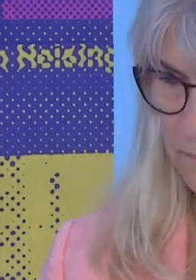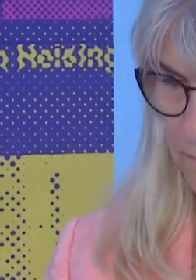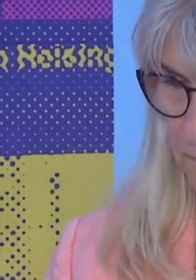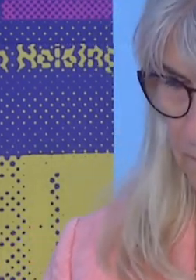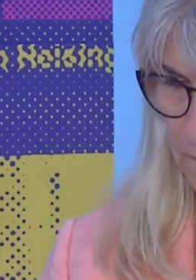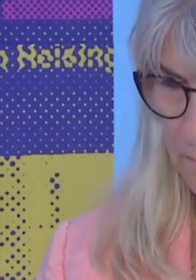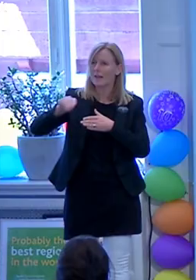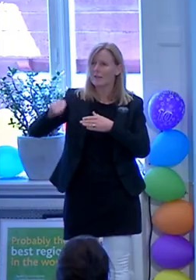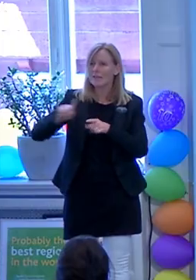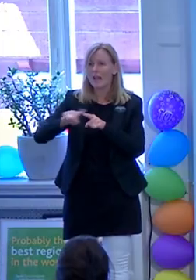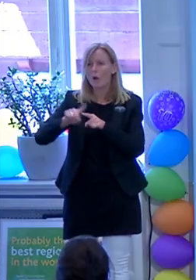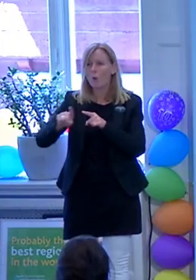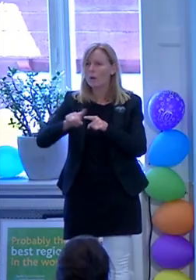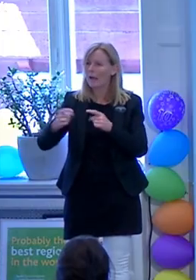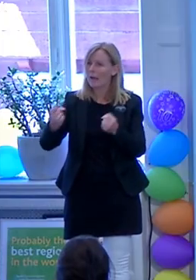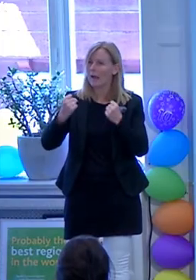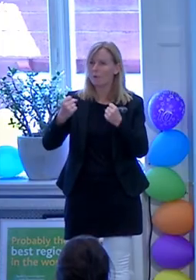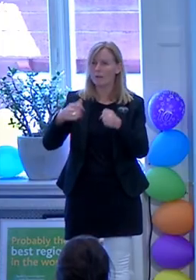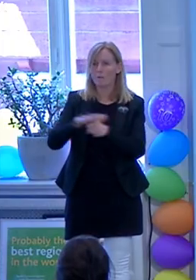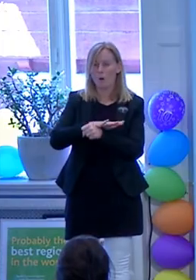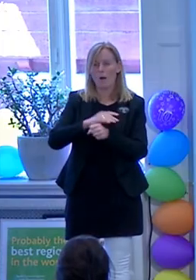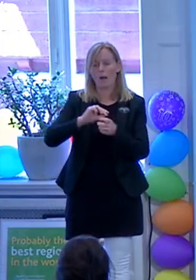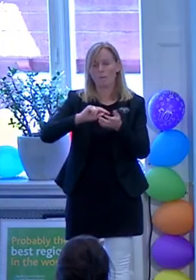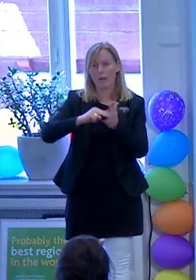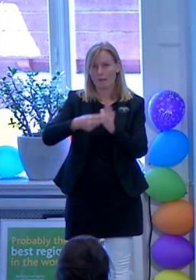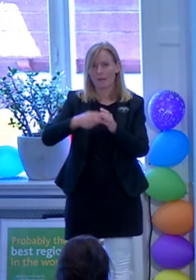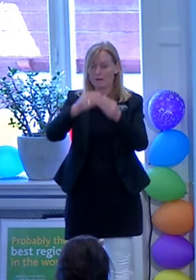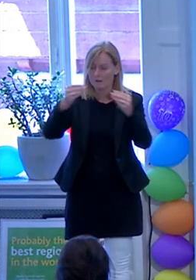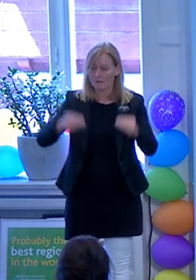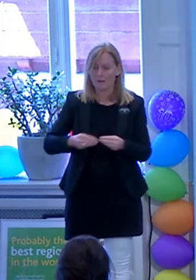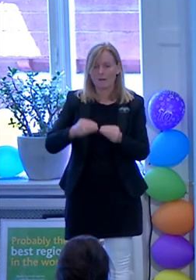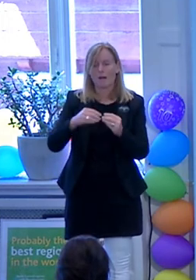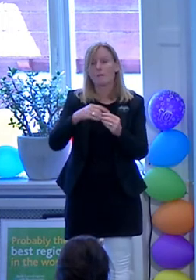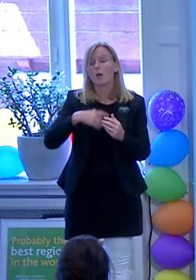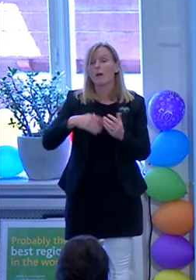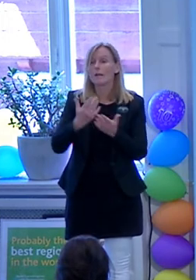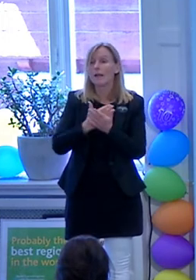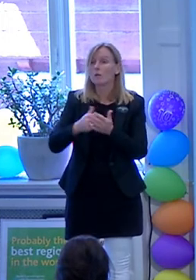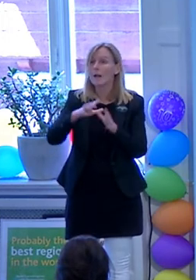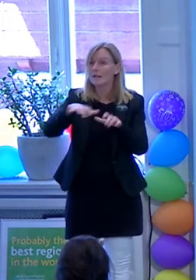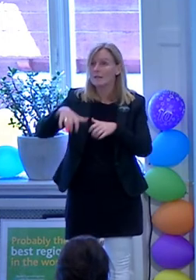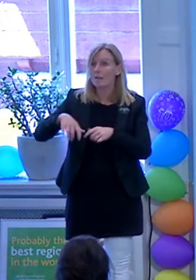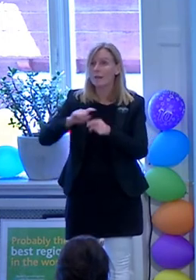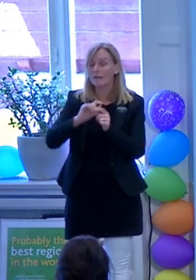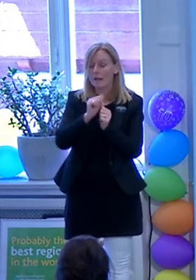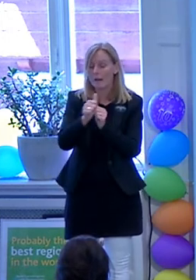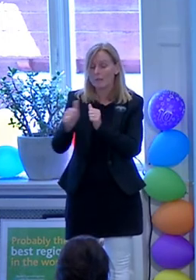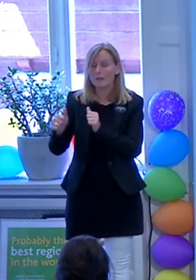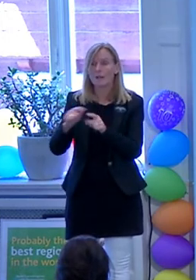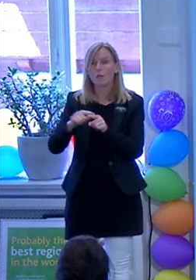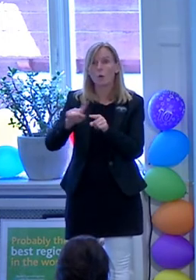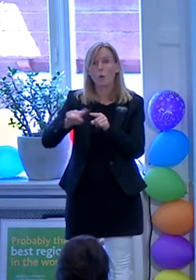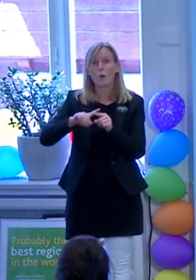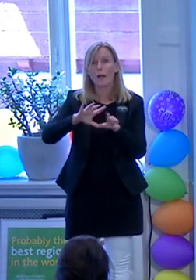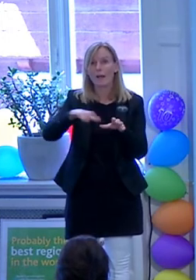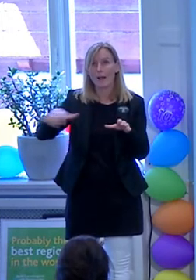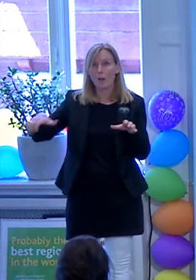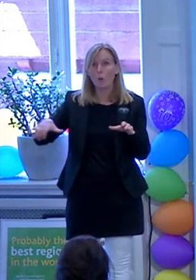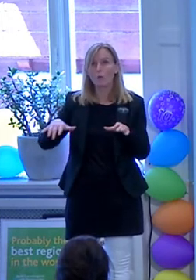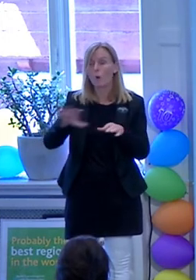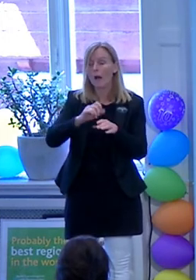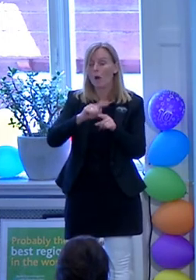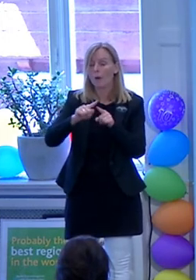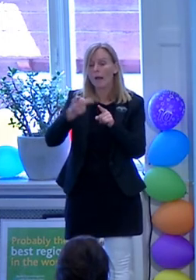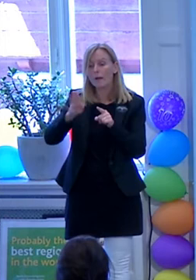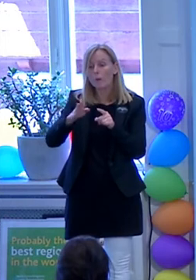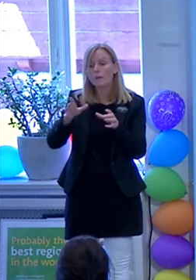och investerar kraftfullt. Vi har en nationell samling med representanter från alla sjukvårdsregioner och alla